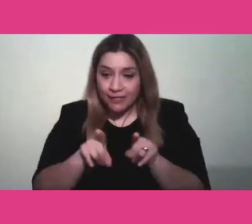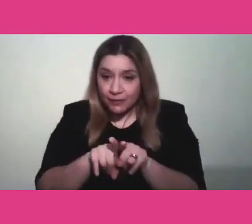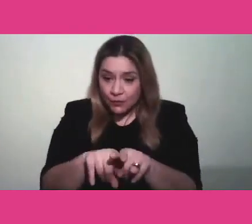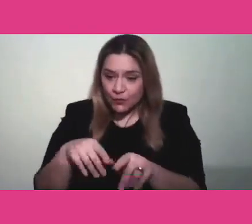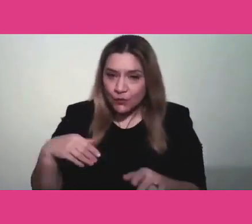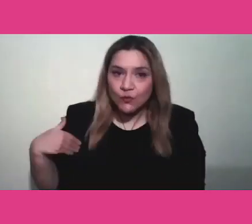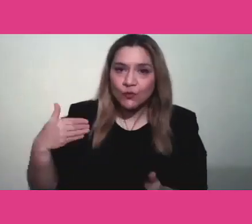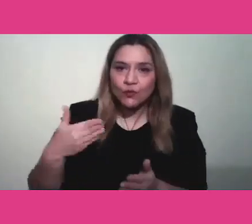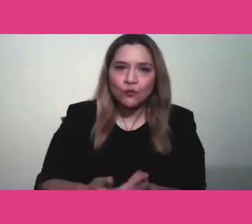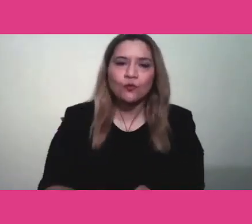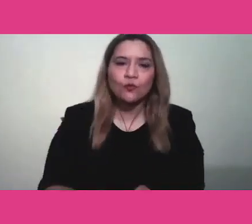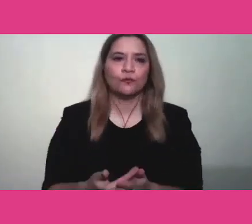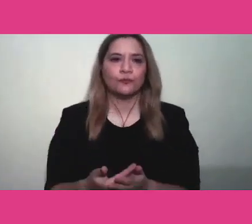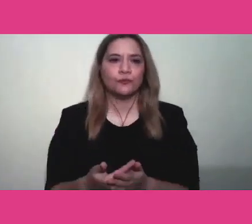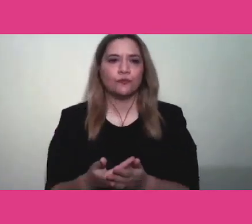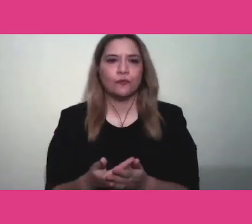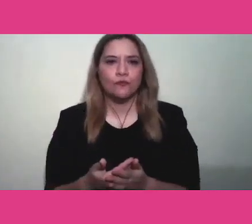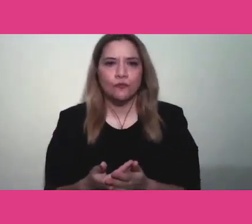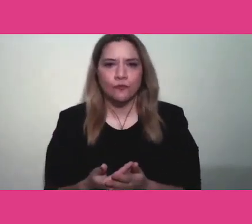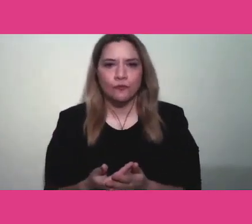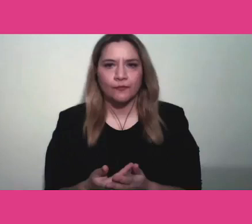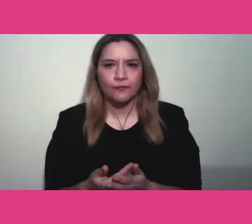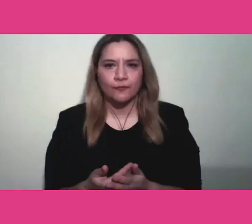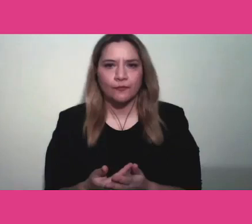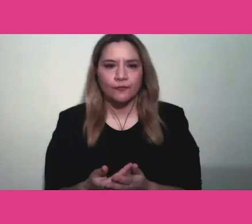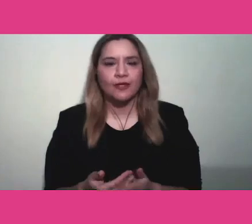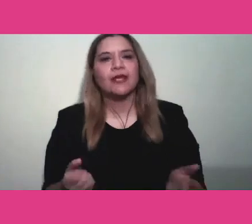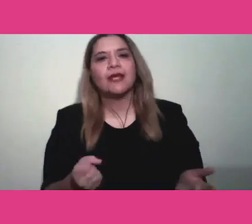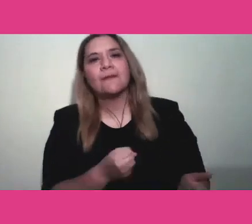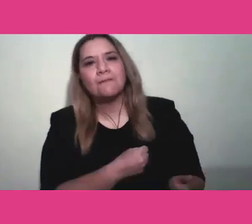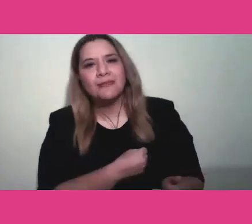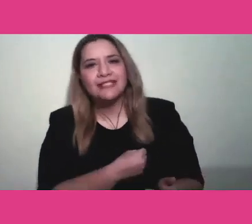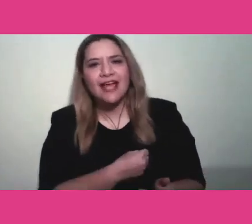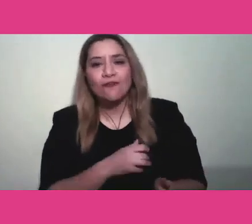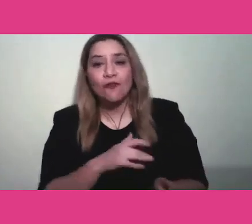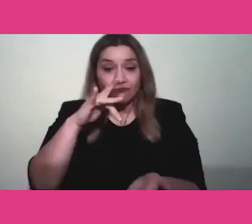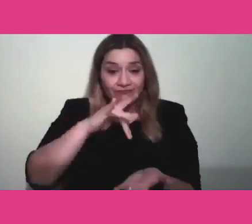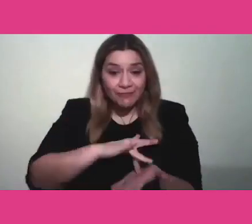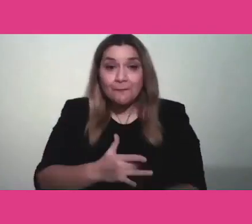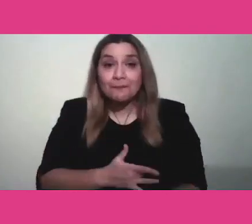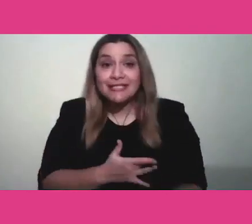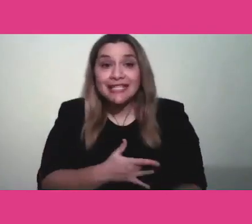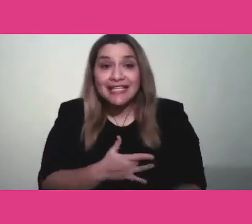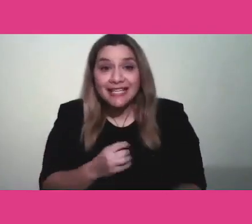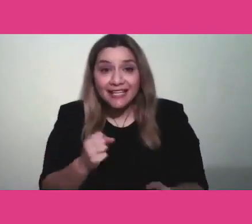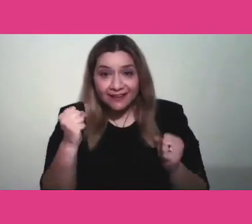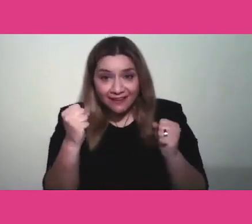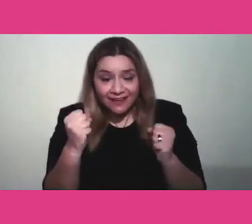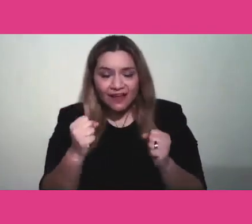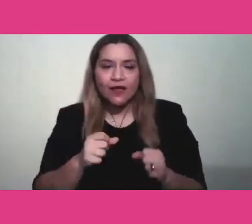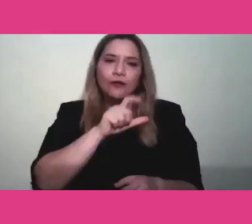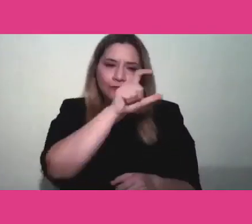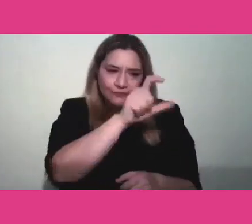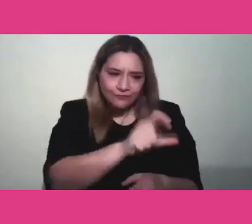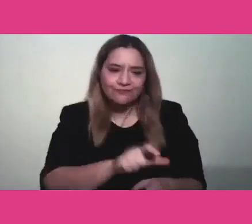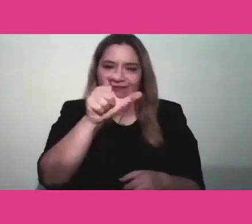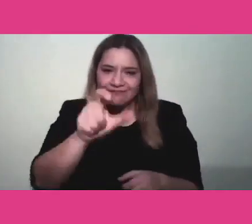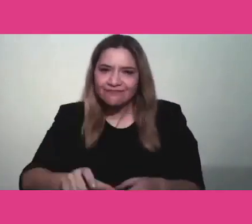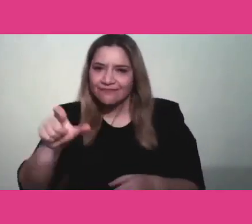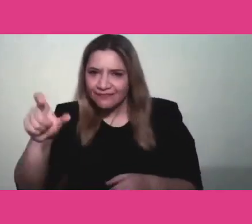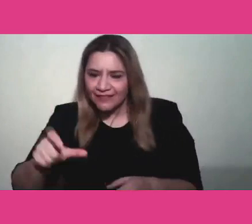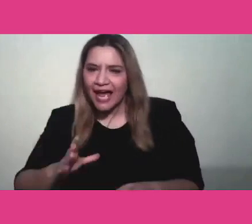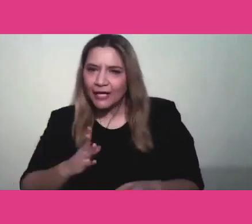αυτό το διάστημα, και πιστεύω η ψυχή ήταν ο κάθε ένας οργανισμός και ο κάθε ένας συμμετέχων